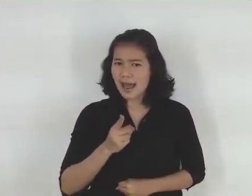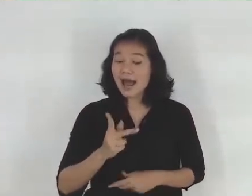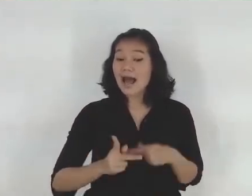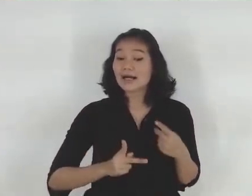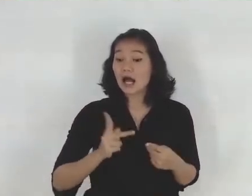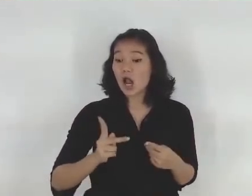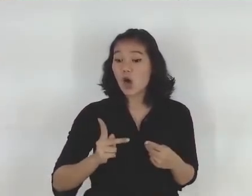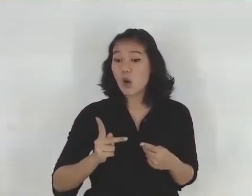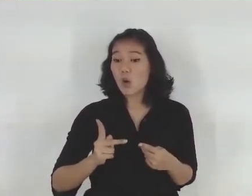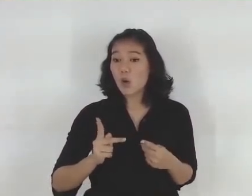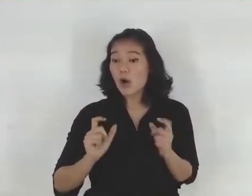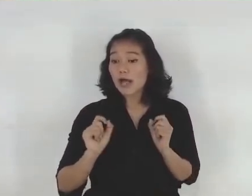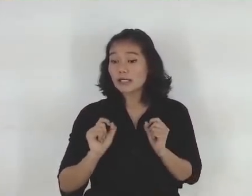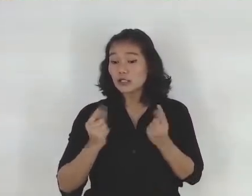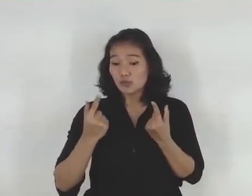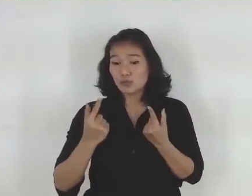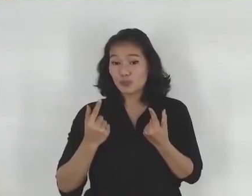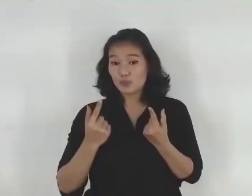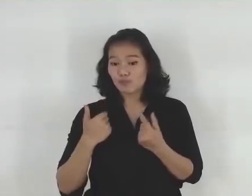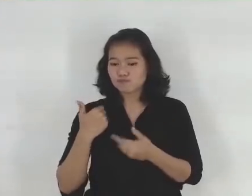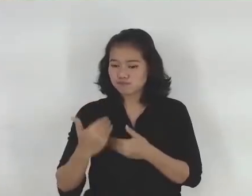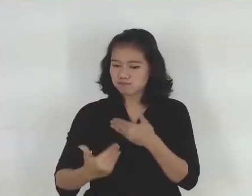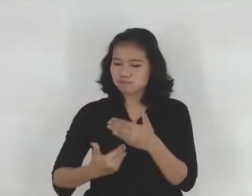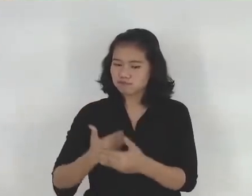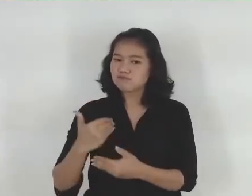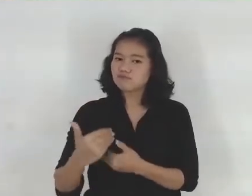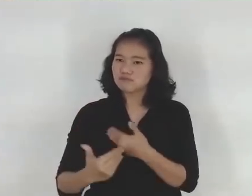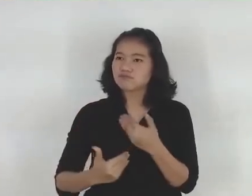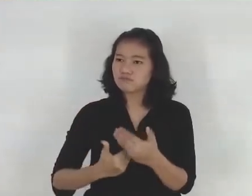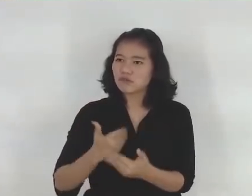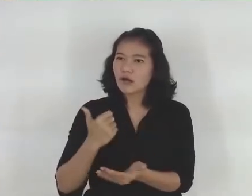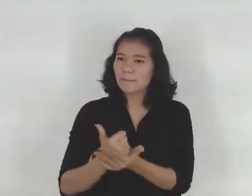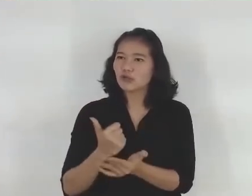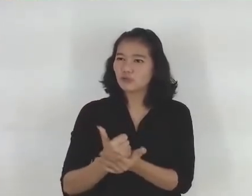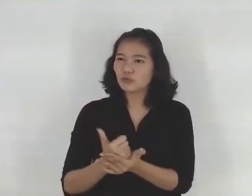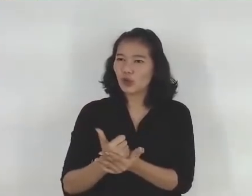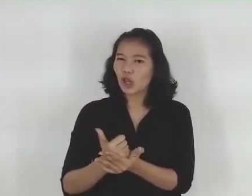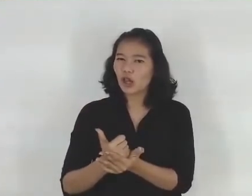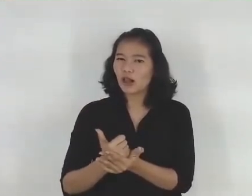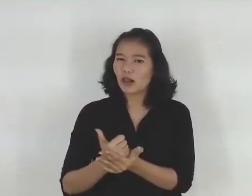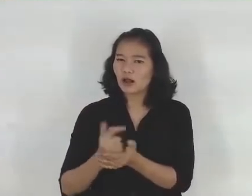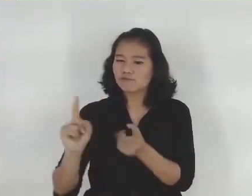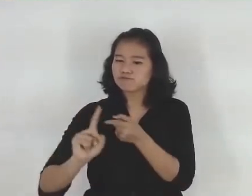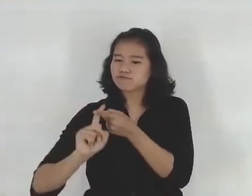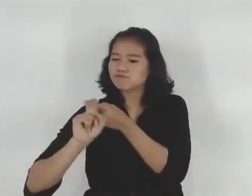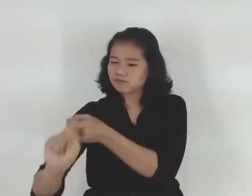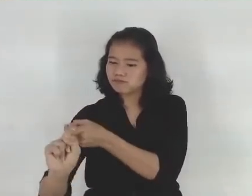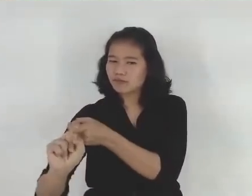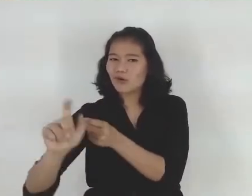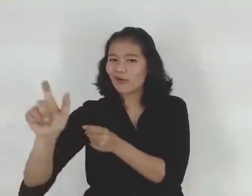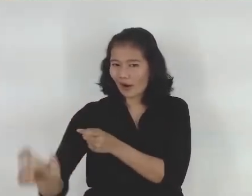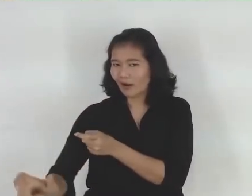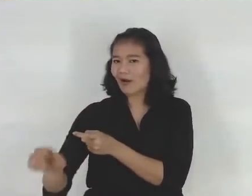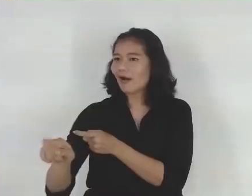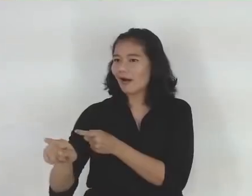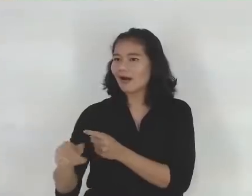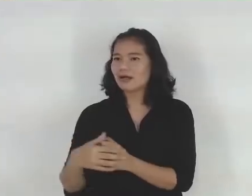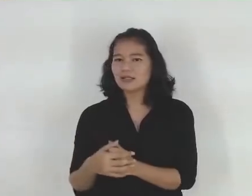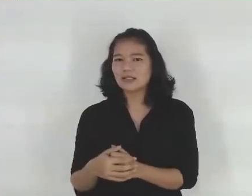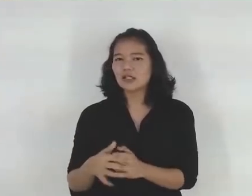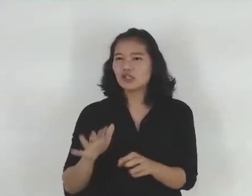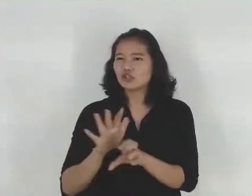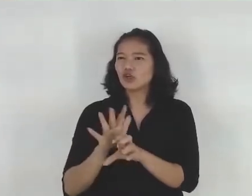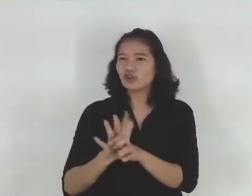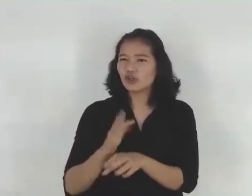hidup dijalani atau dihayati dalam suatu relasi Hai seperti